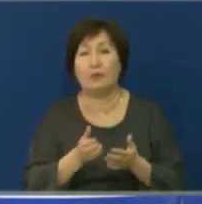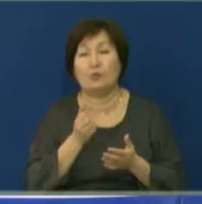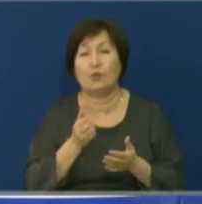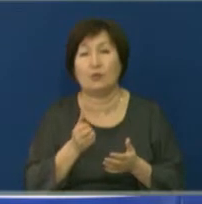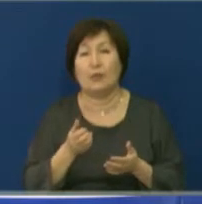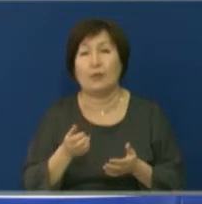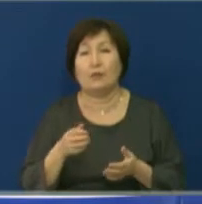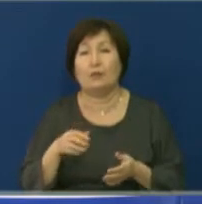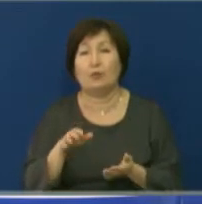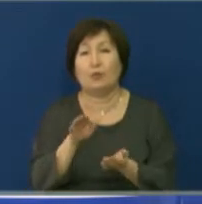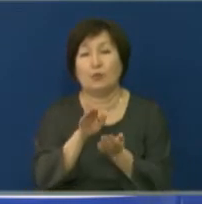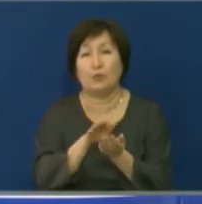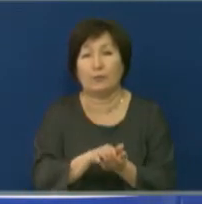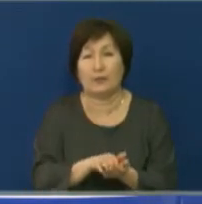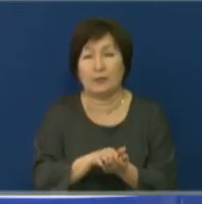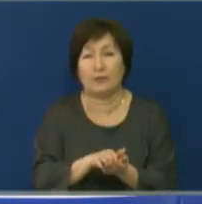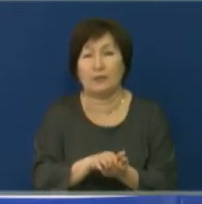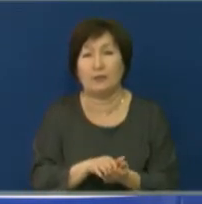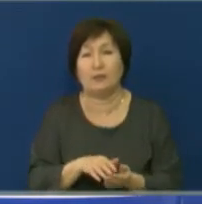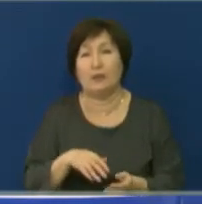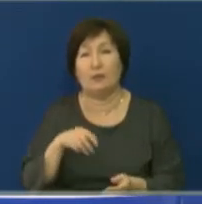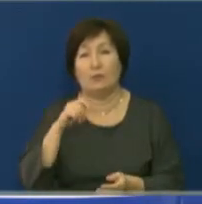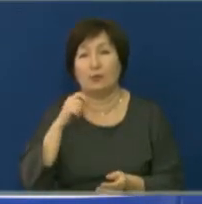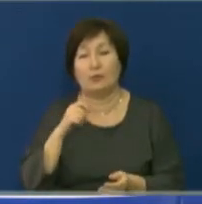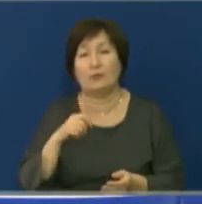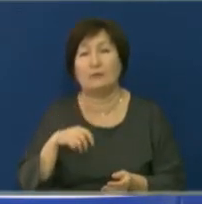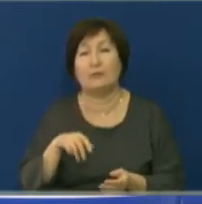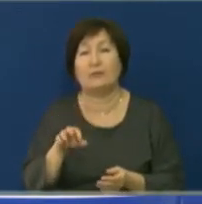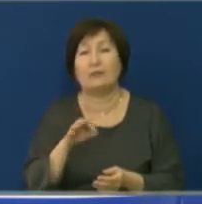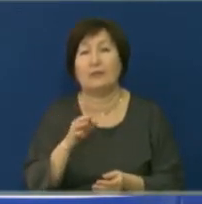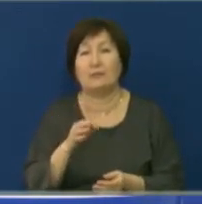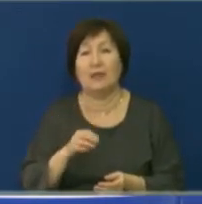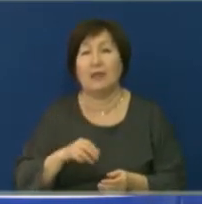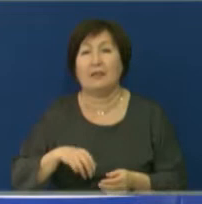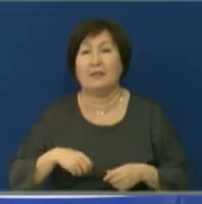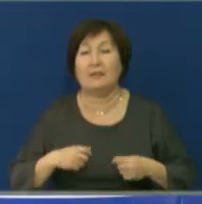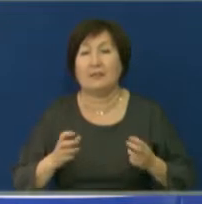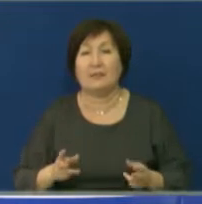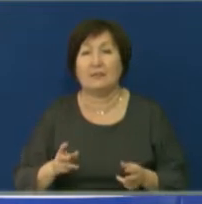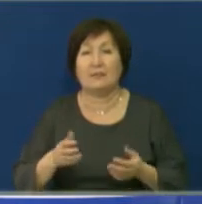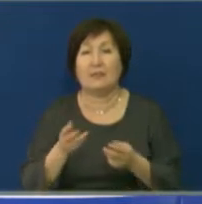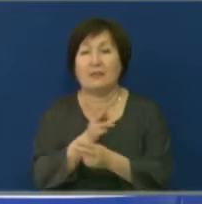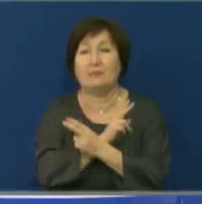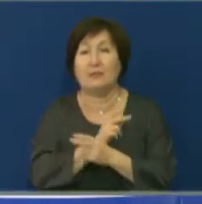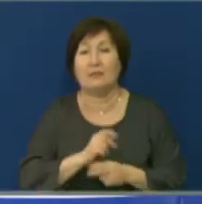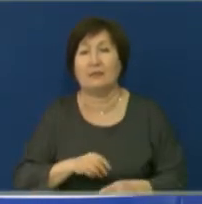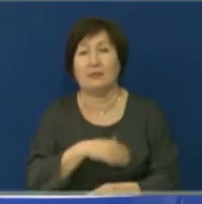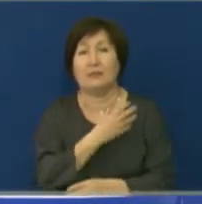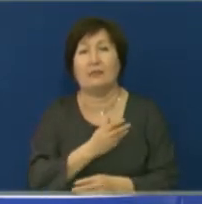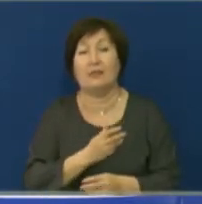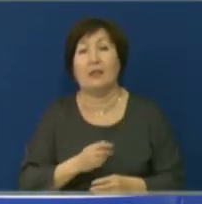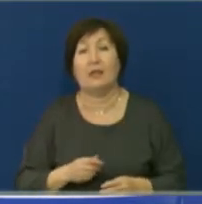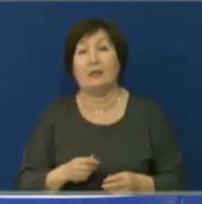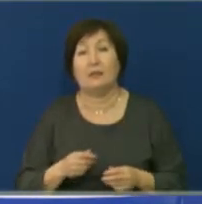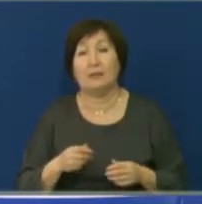Аягузского района с признаками насильственной смерти. Первоначальные следственные действия результатов по раскрытию данного особо тяжкого